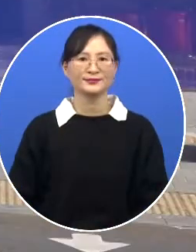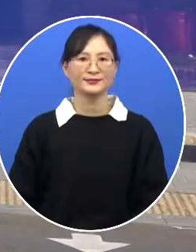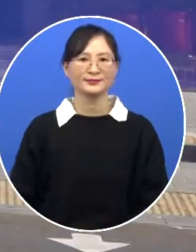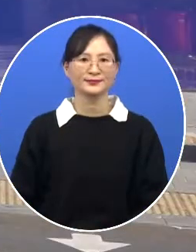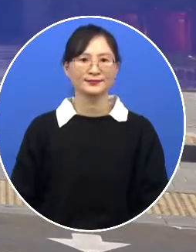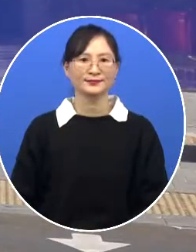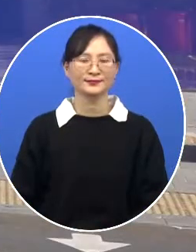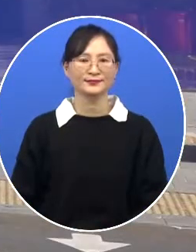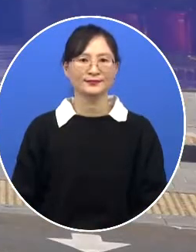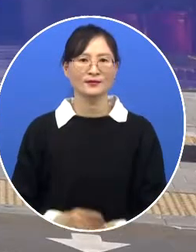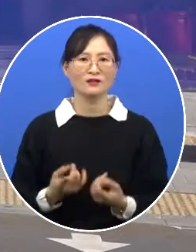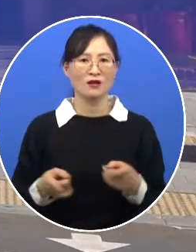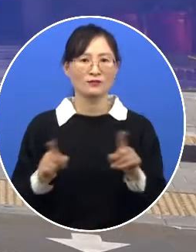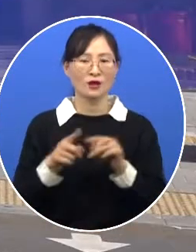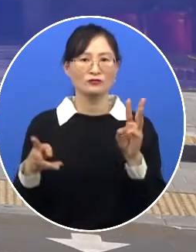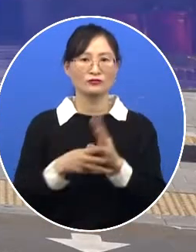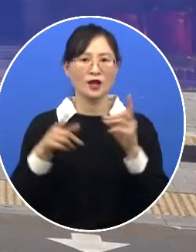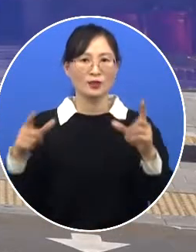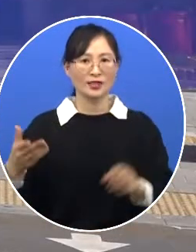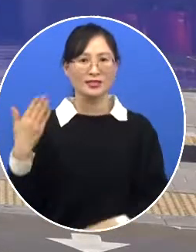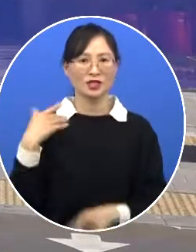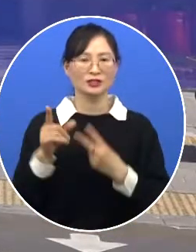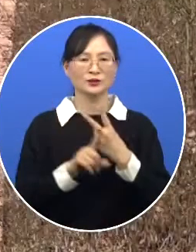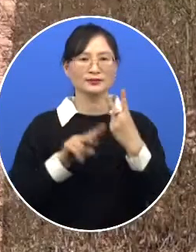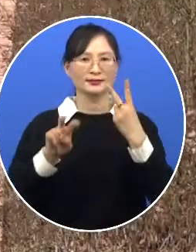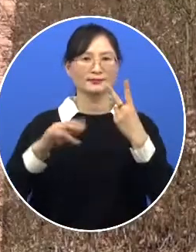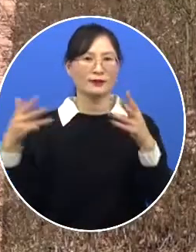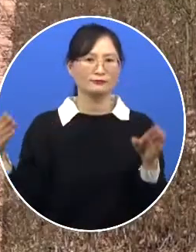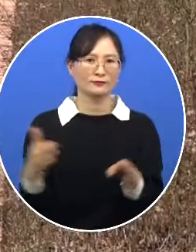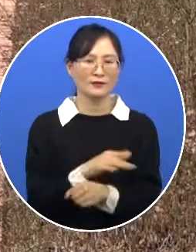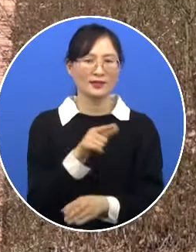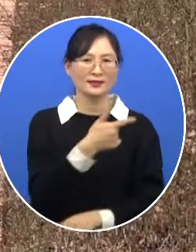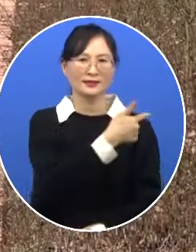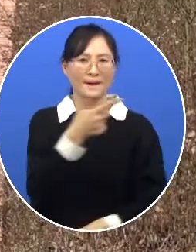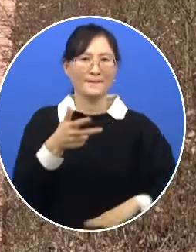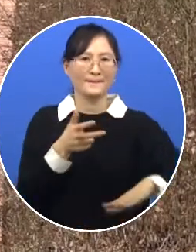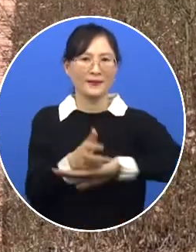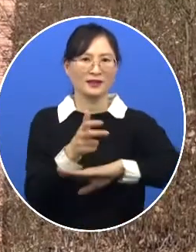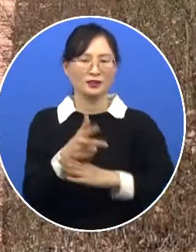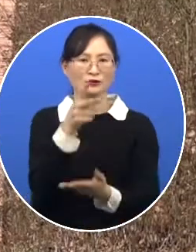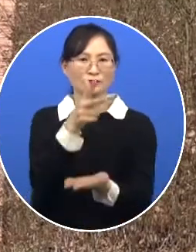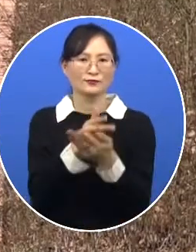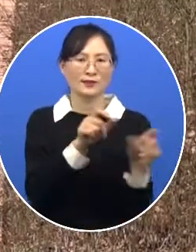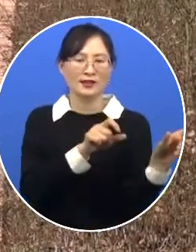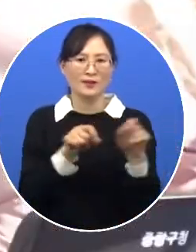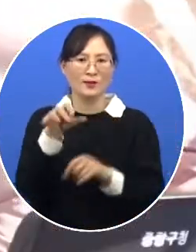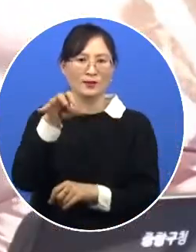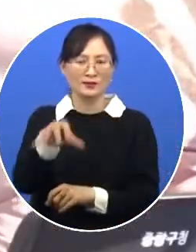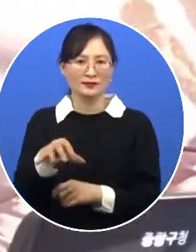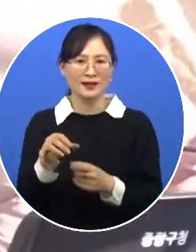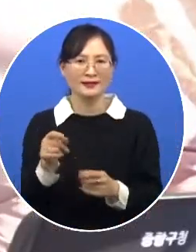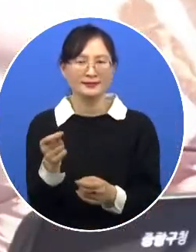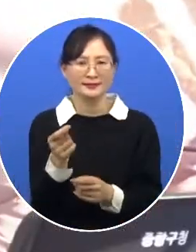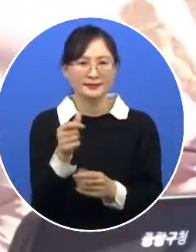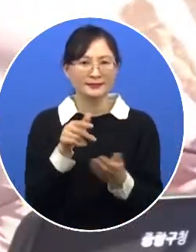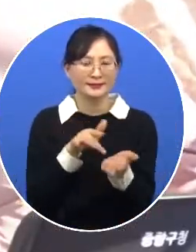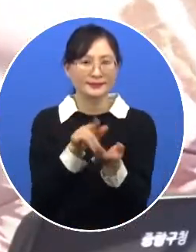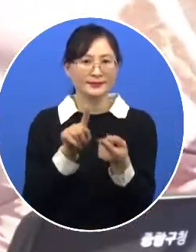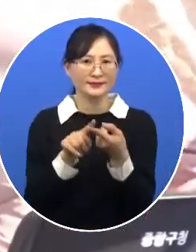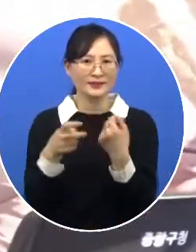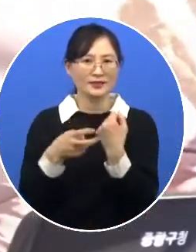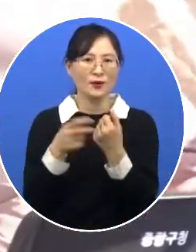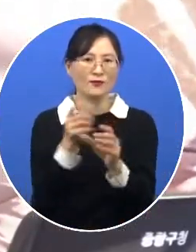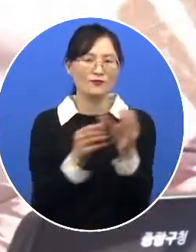있습니다. 더불어 중랑구는 지난 2월 28일부터 구청 대형버스 주차장에 이동형